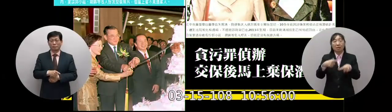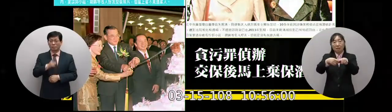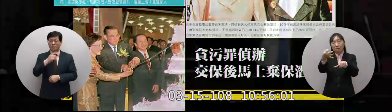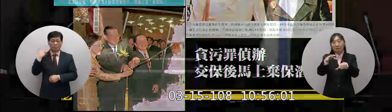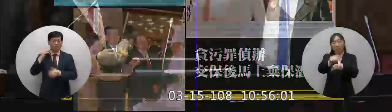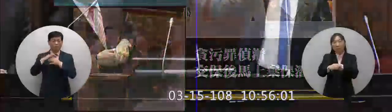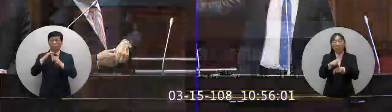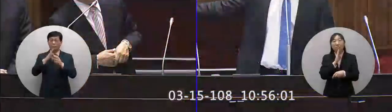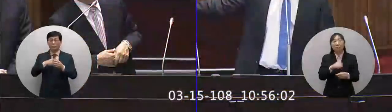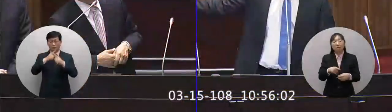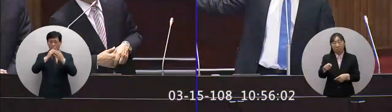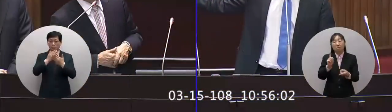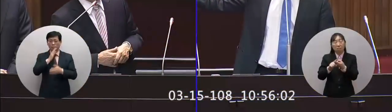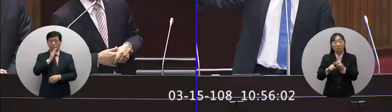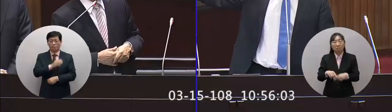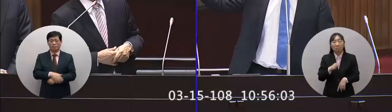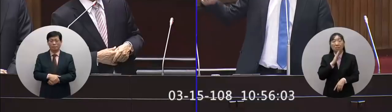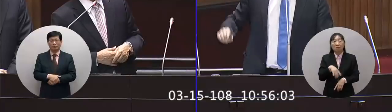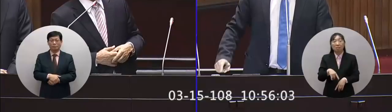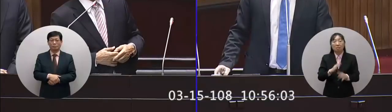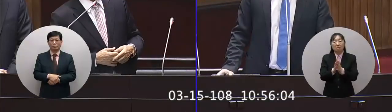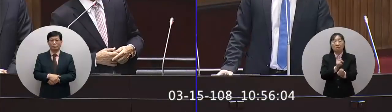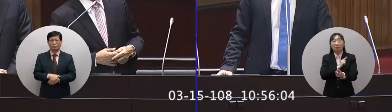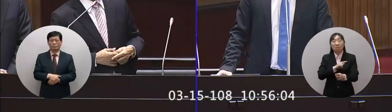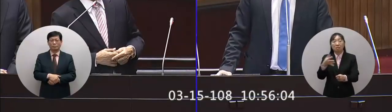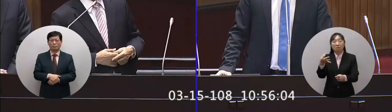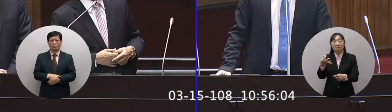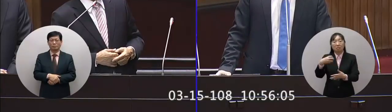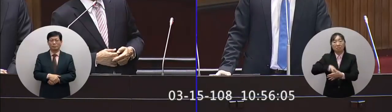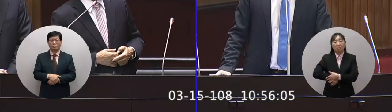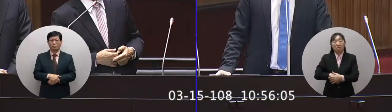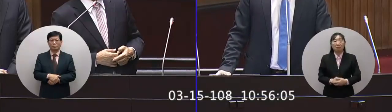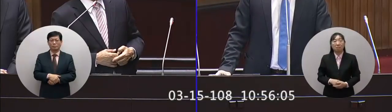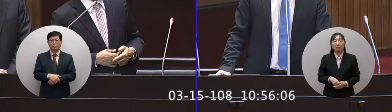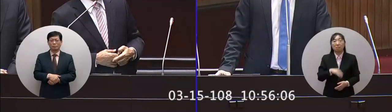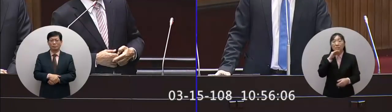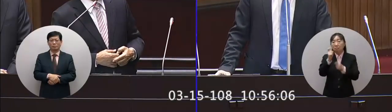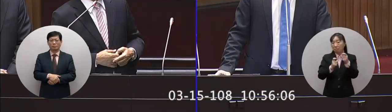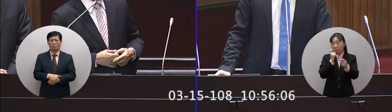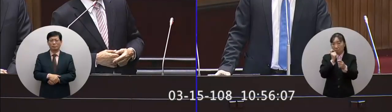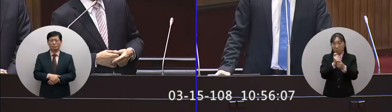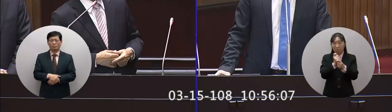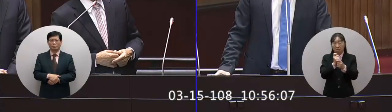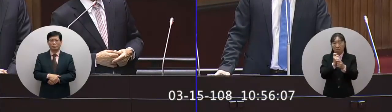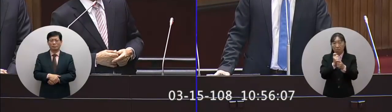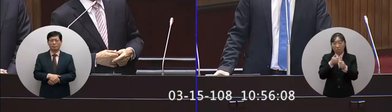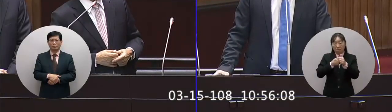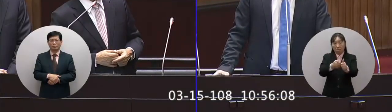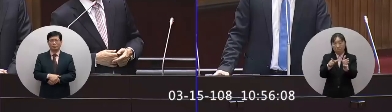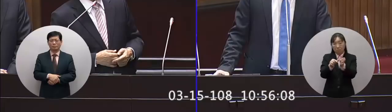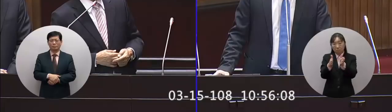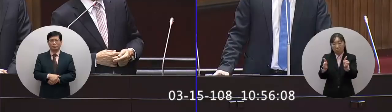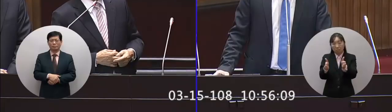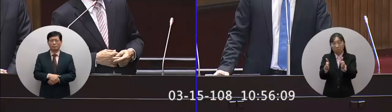就连战那个秘书嘛？ 没错，侵占公款，结果呢，过了十年的追诉时